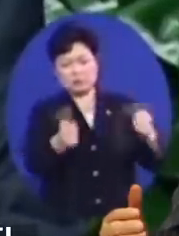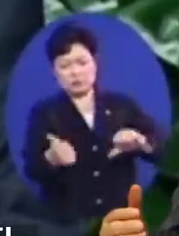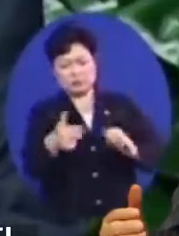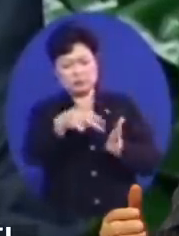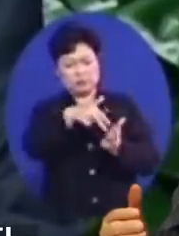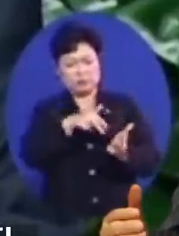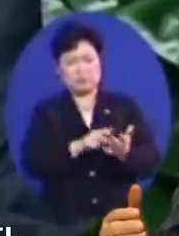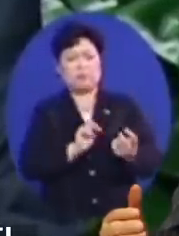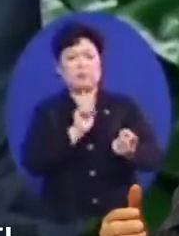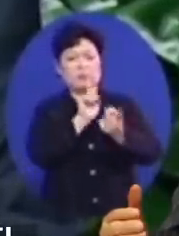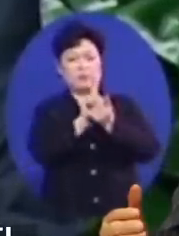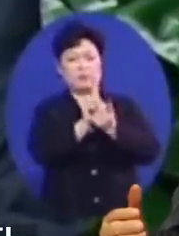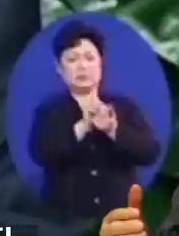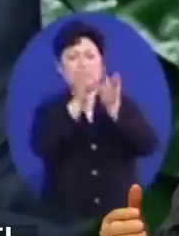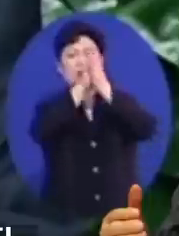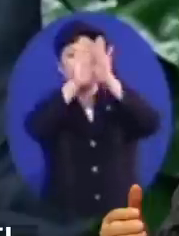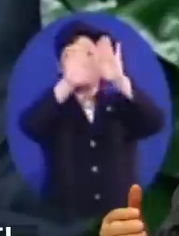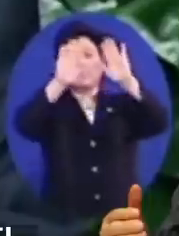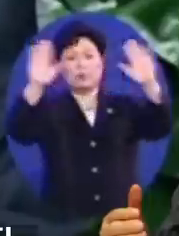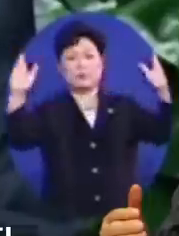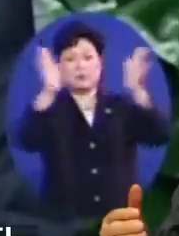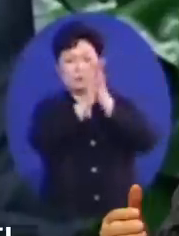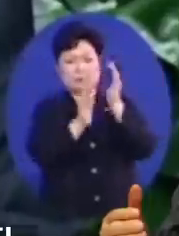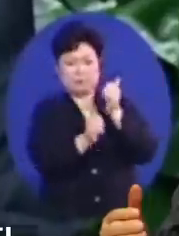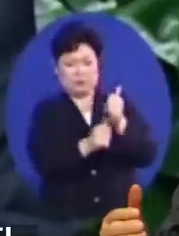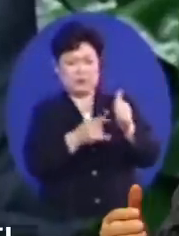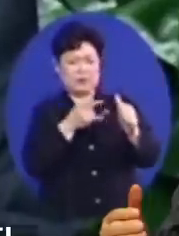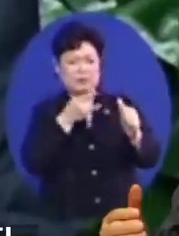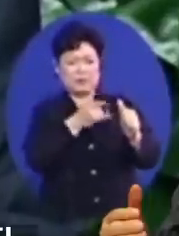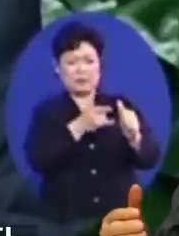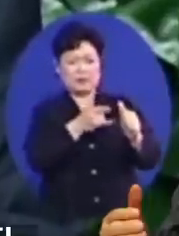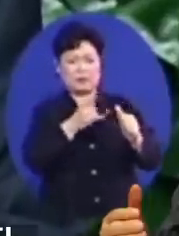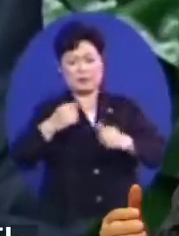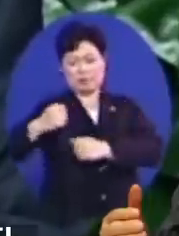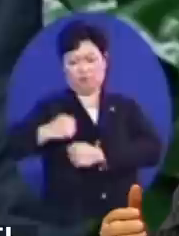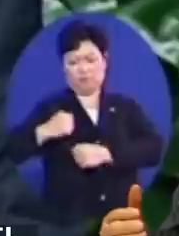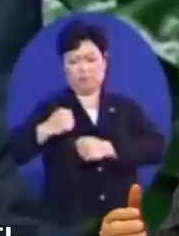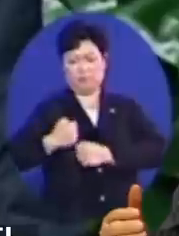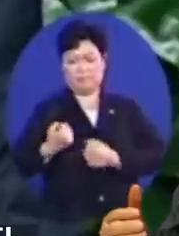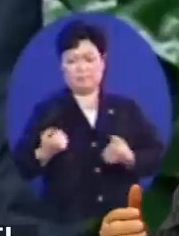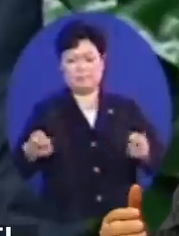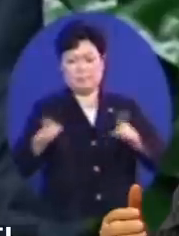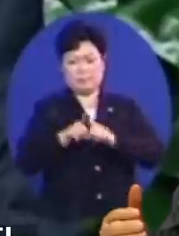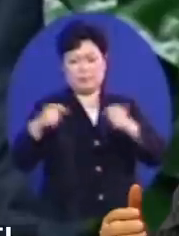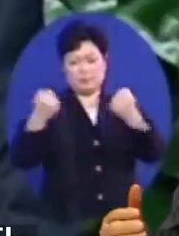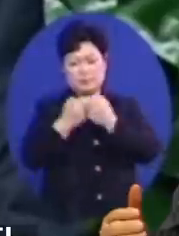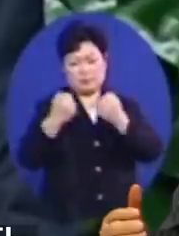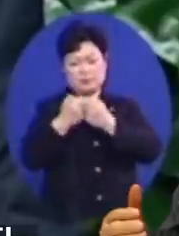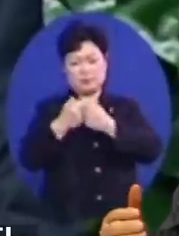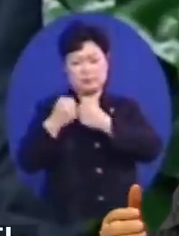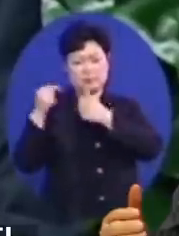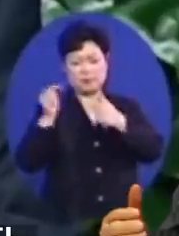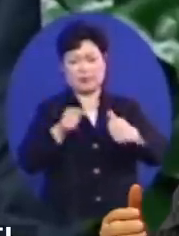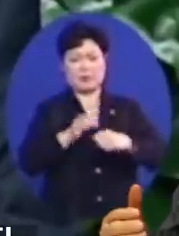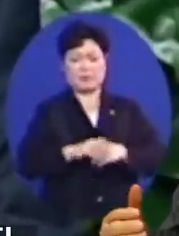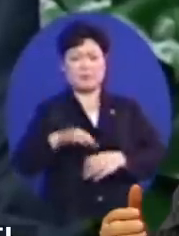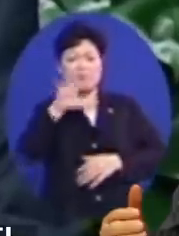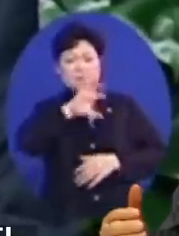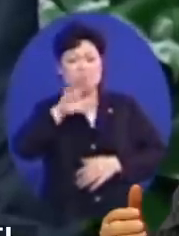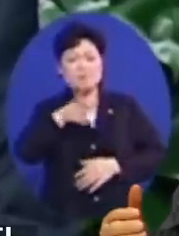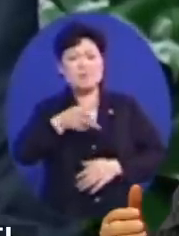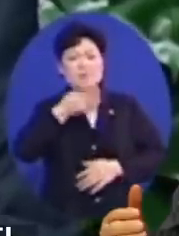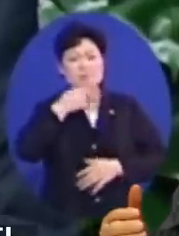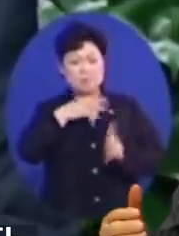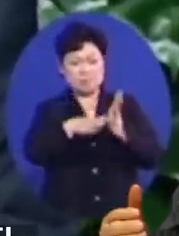그래서 모세가 여호수아에게 군인들을 동원해서 가서 싸우라, 너지리하고 훈련도 안 되고